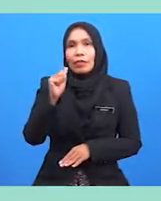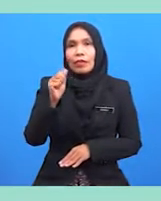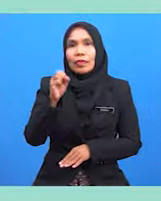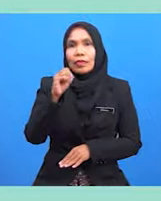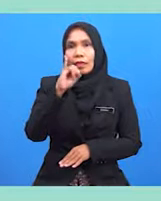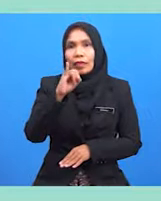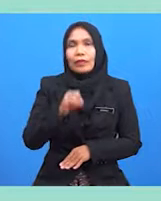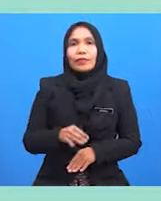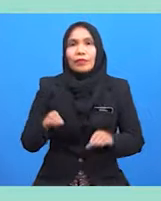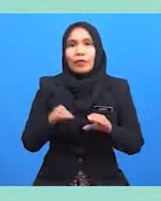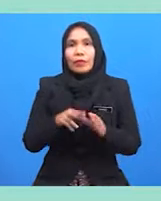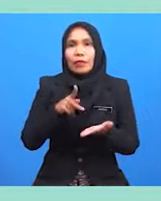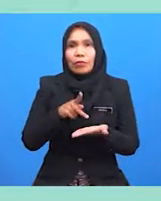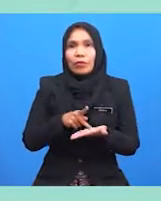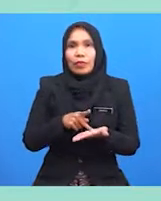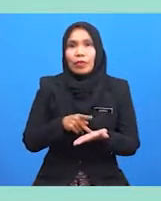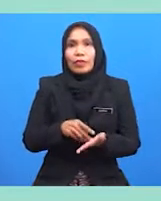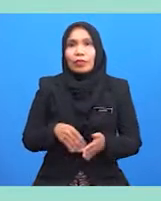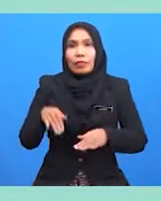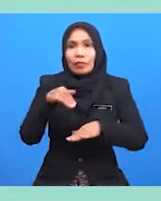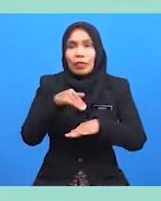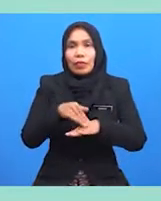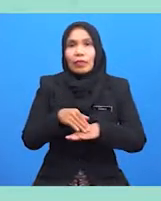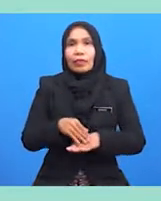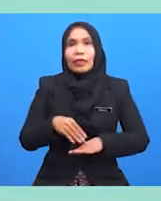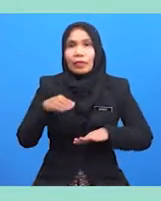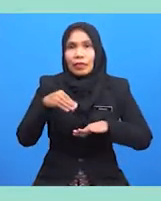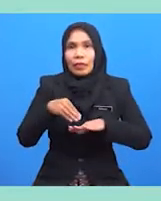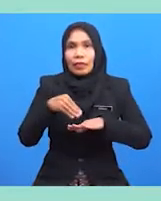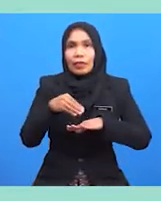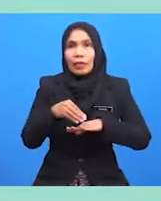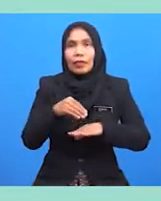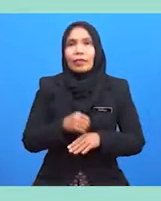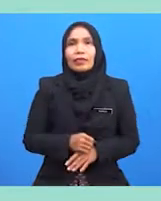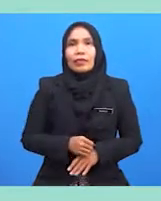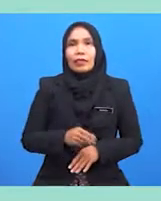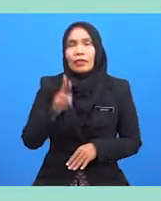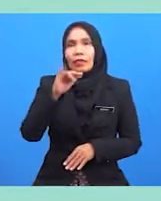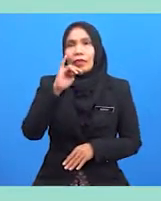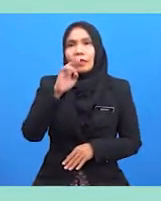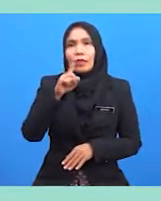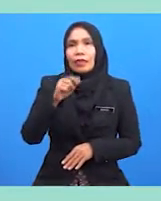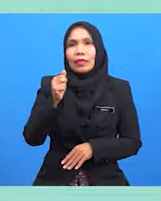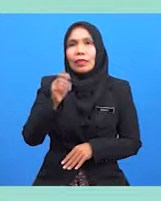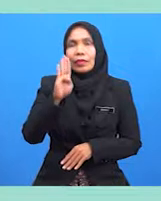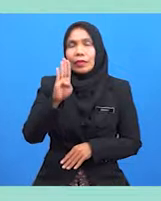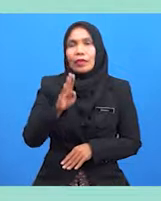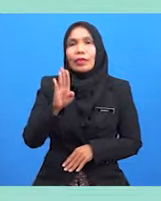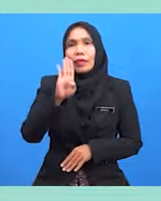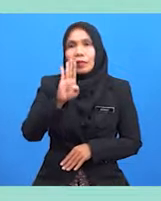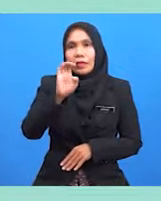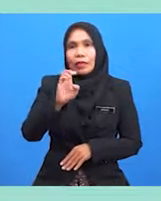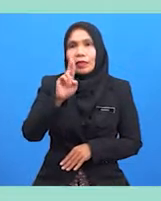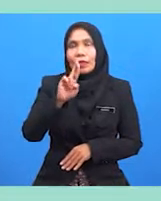berkanun manakala pada kemelesetan ekonomi, Bank Pusat mengarahkan Bank